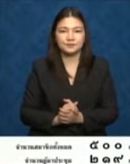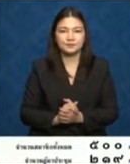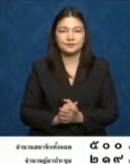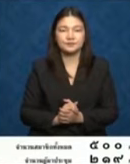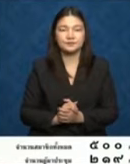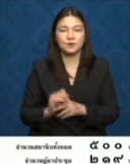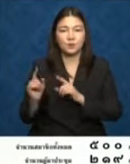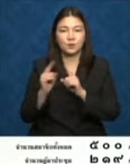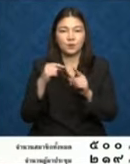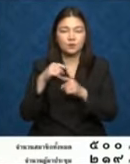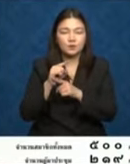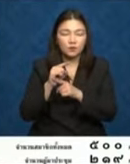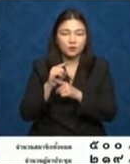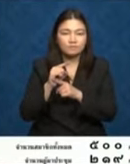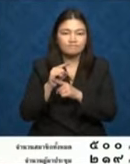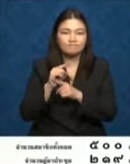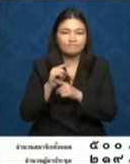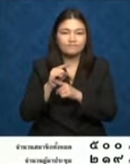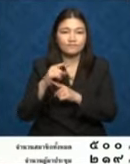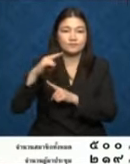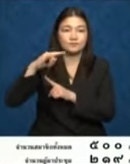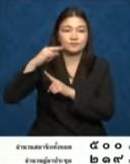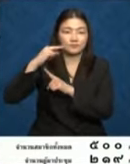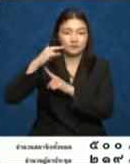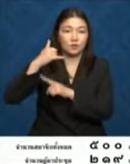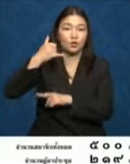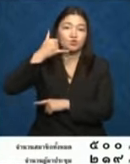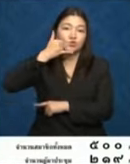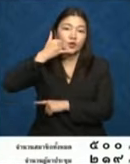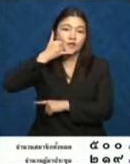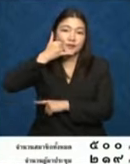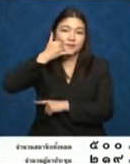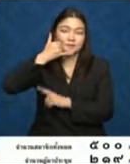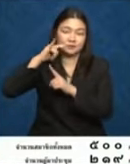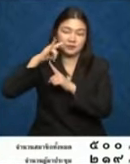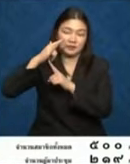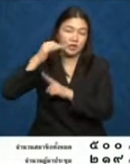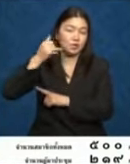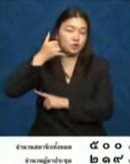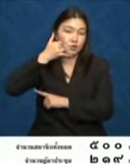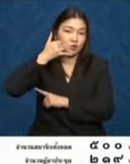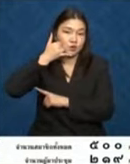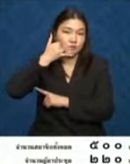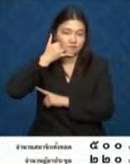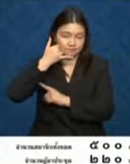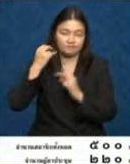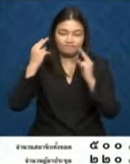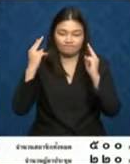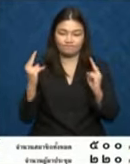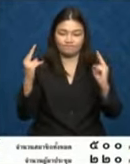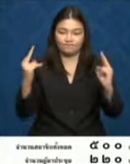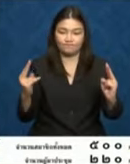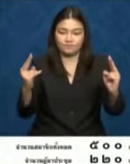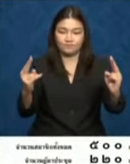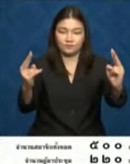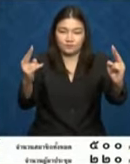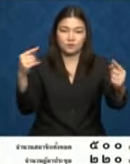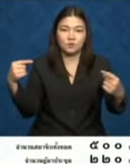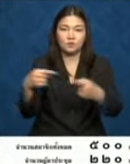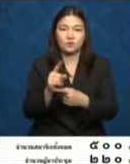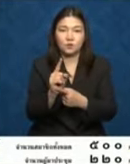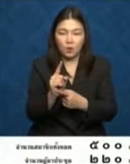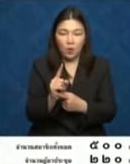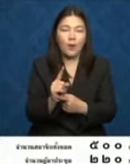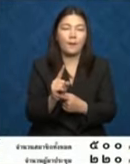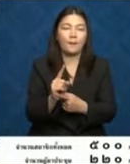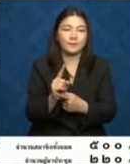ติดตั้งสัญญาณโทรศัพท์พื้นที่ทุรกันดารห่างไกลที่อำเภอศรีสัชนาลัยบ้านสะพานยาว